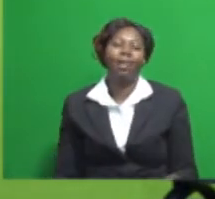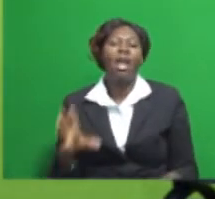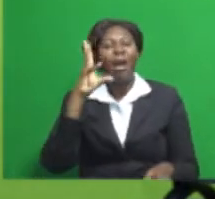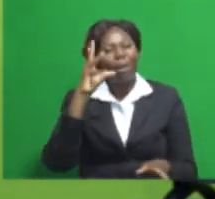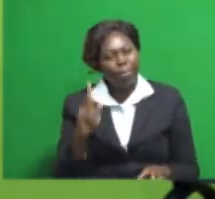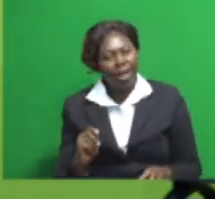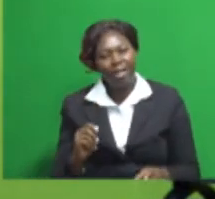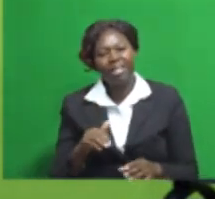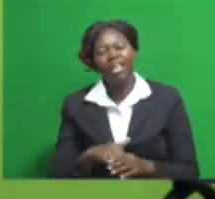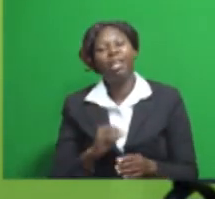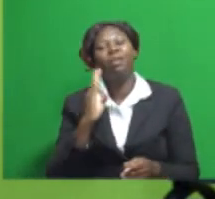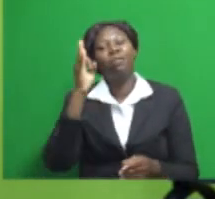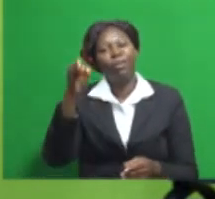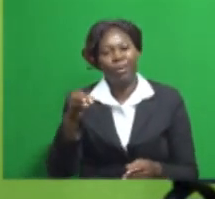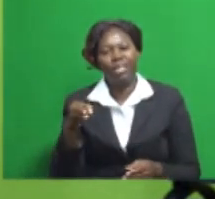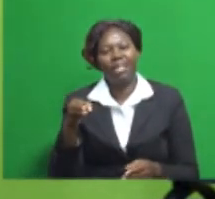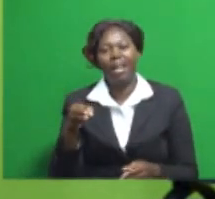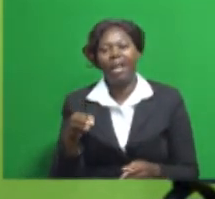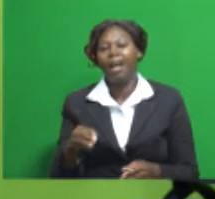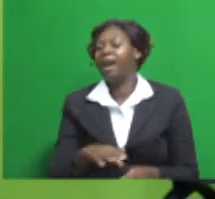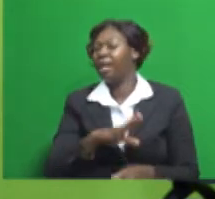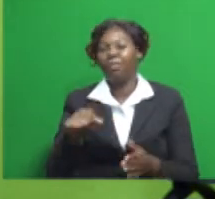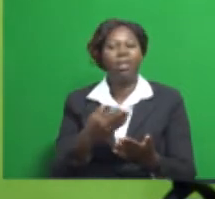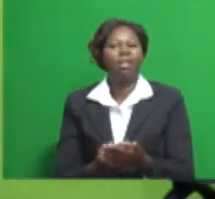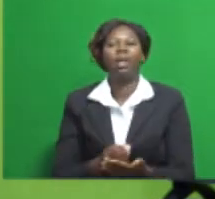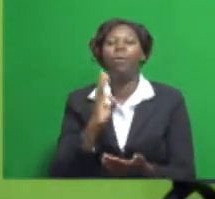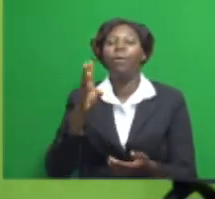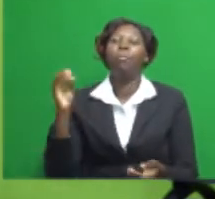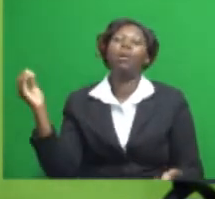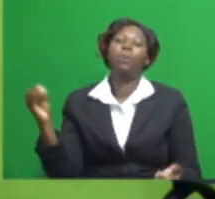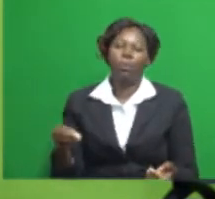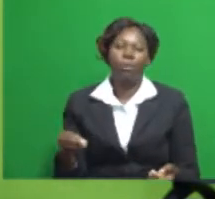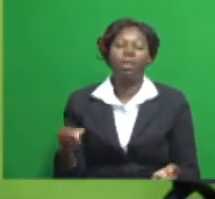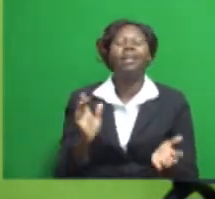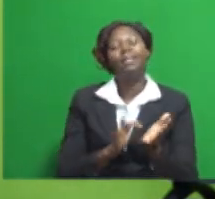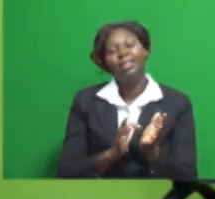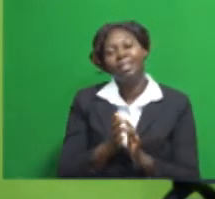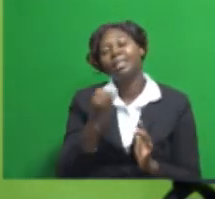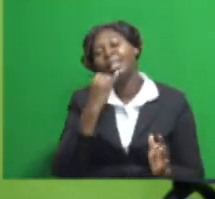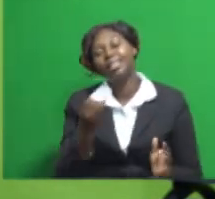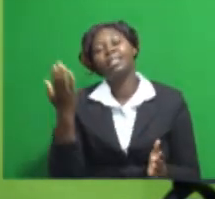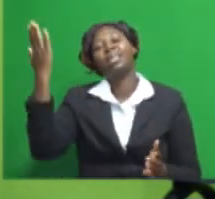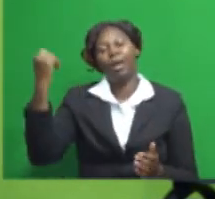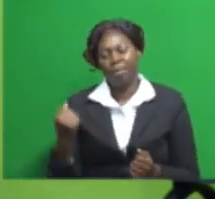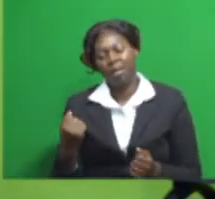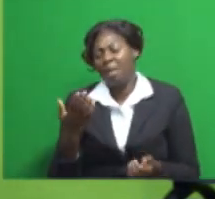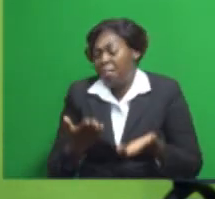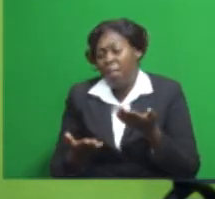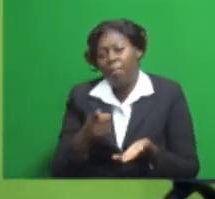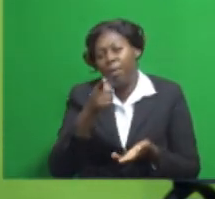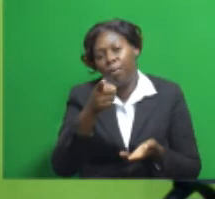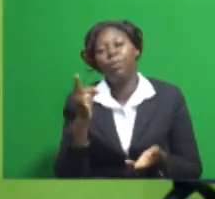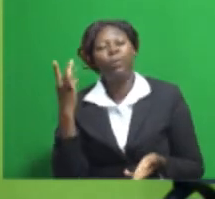in fact vatereri Jesus is coming again saka kuri kwekuti uri kurwara iko zvino ana chiremba vari kutaura kuti